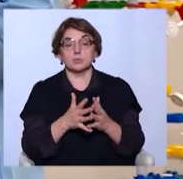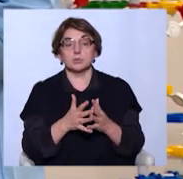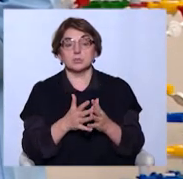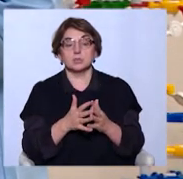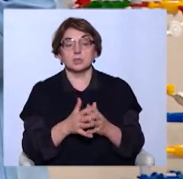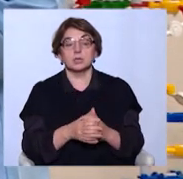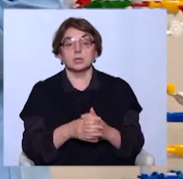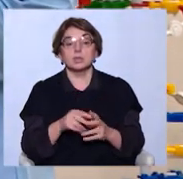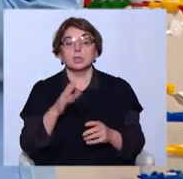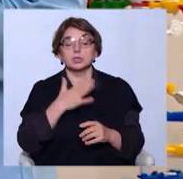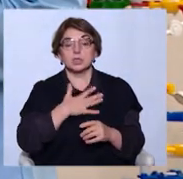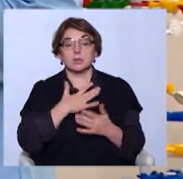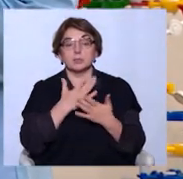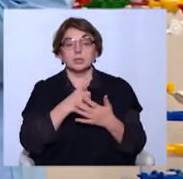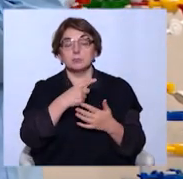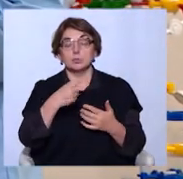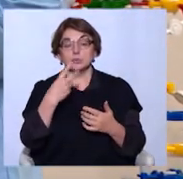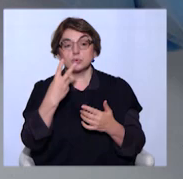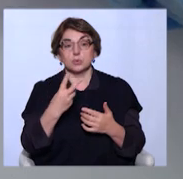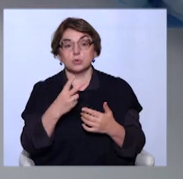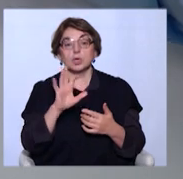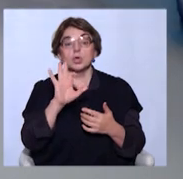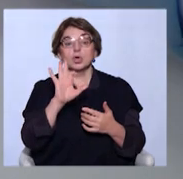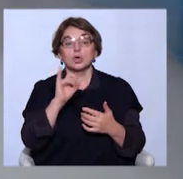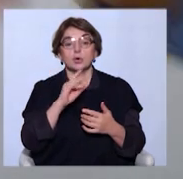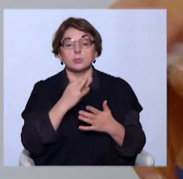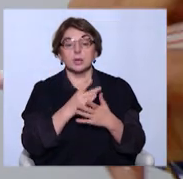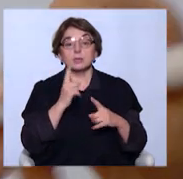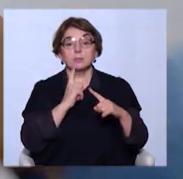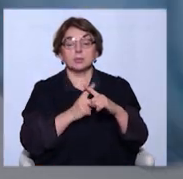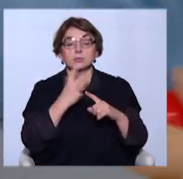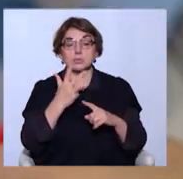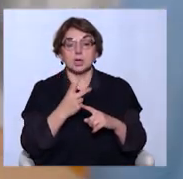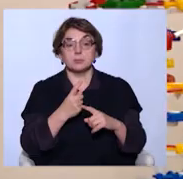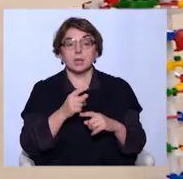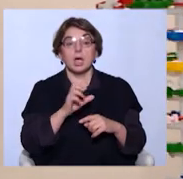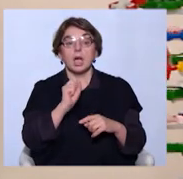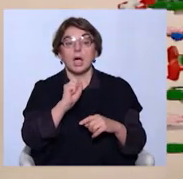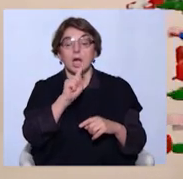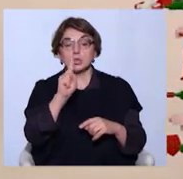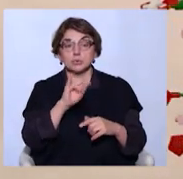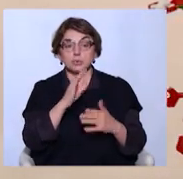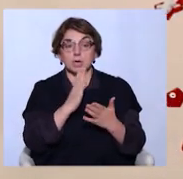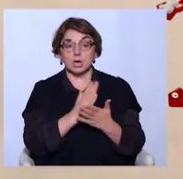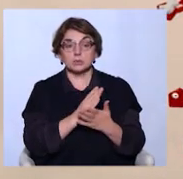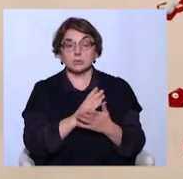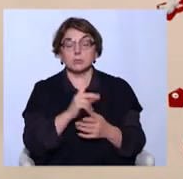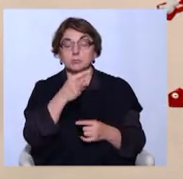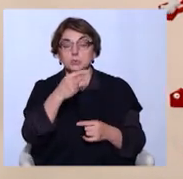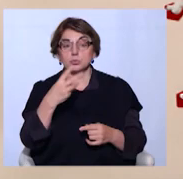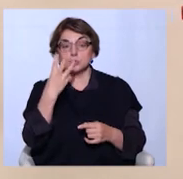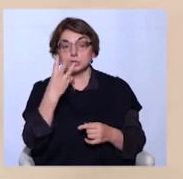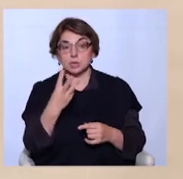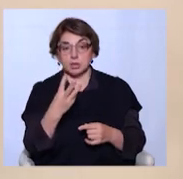შემთხვევაში ჟანგბადი არის -2, ხოლო ქრომი +3. და აზოტი, როგორც თქვით,